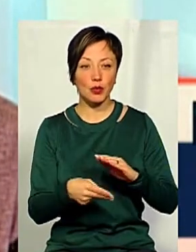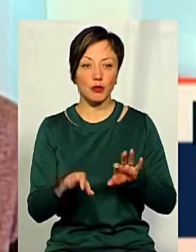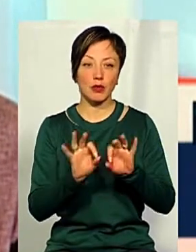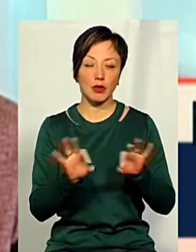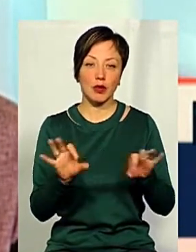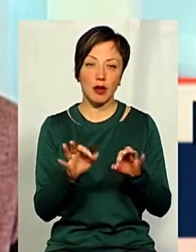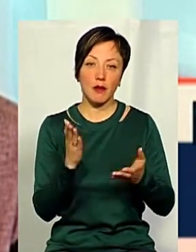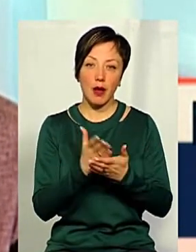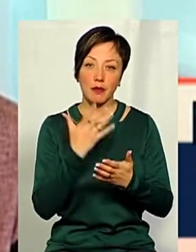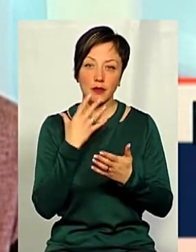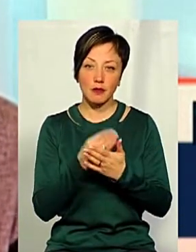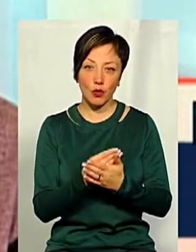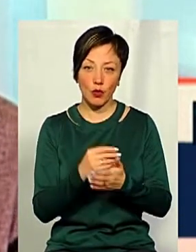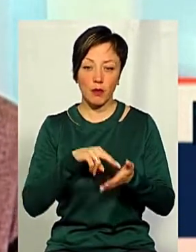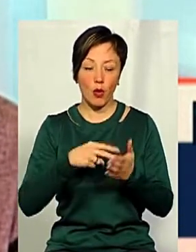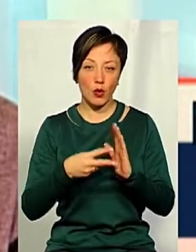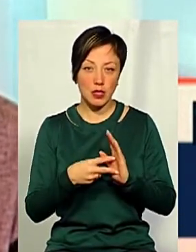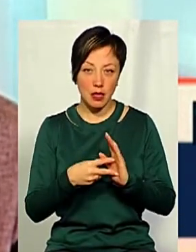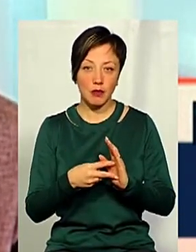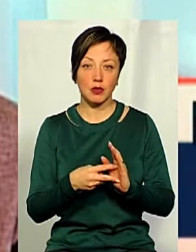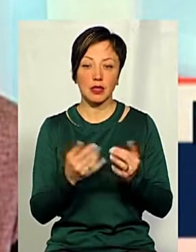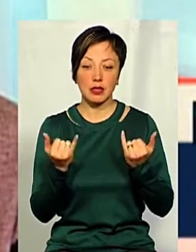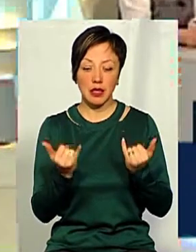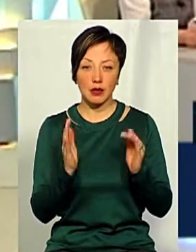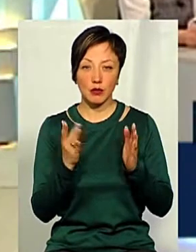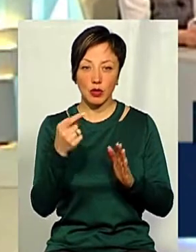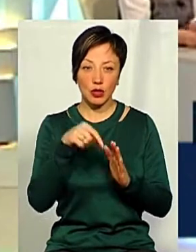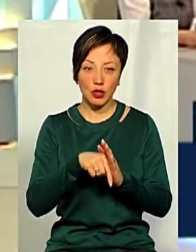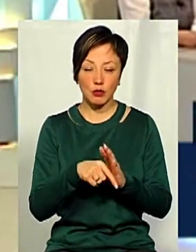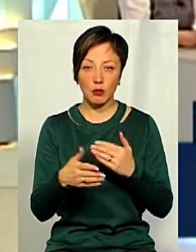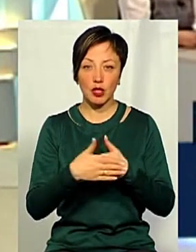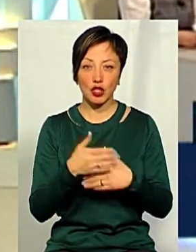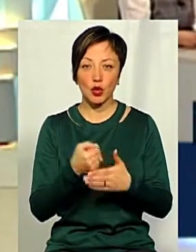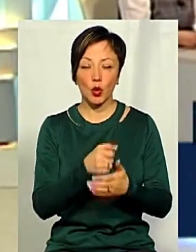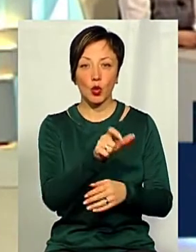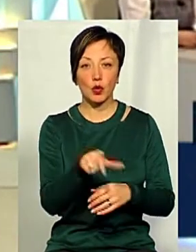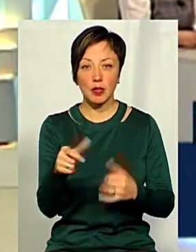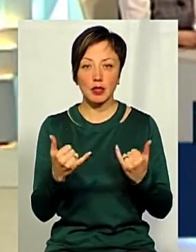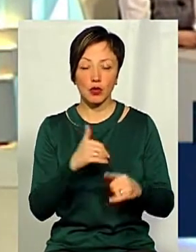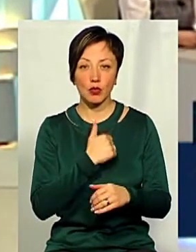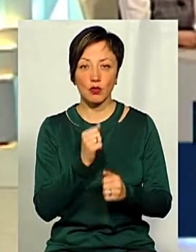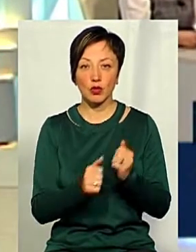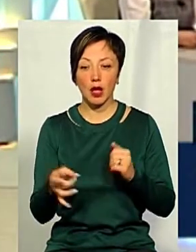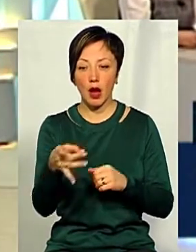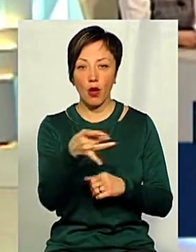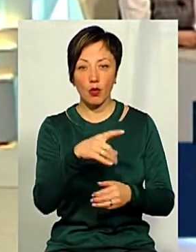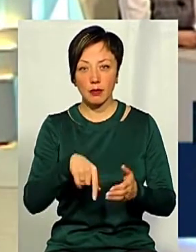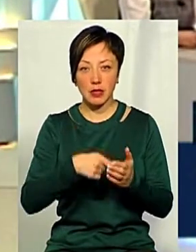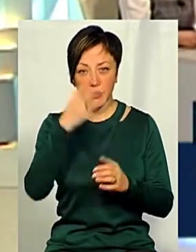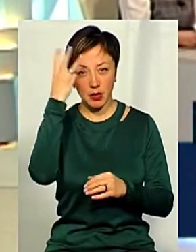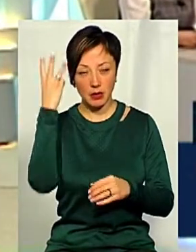маємо свою концепцію, ми зараз будемо глибше йти ближче до людей. Ми зараз хочемо в кожному мікрорайоні